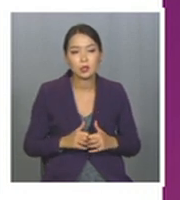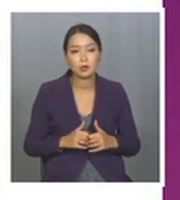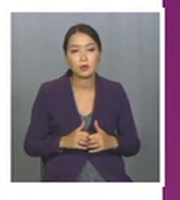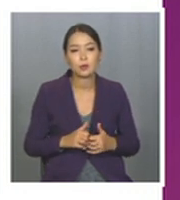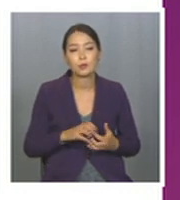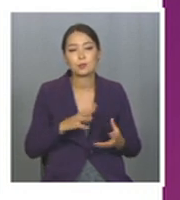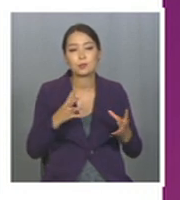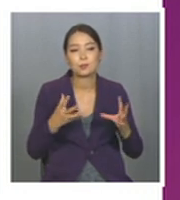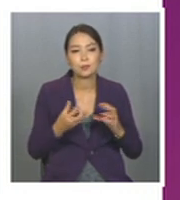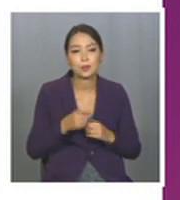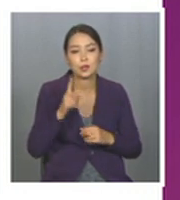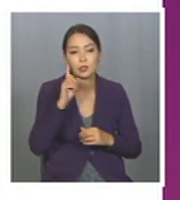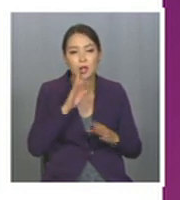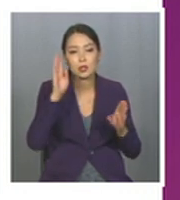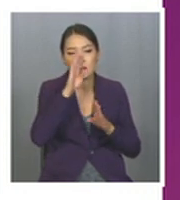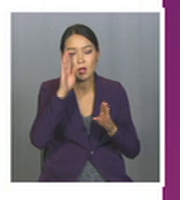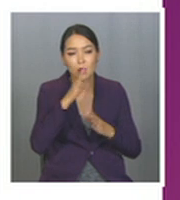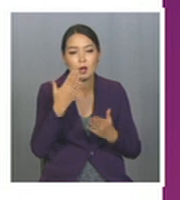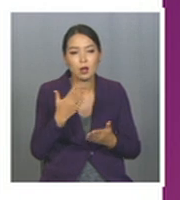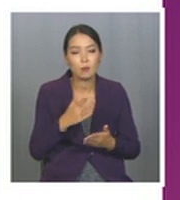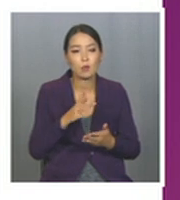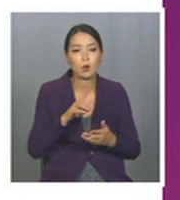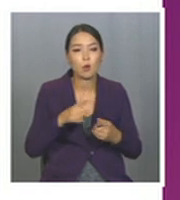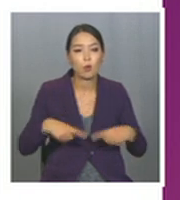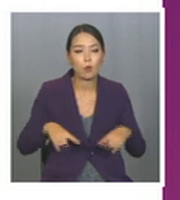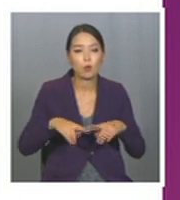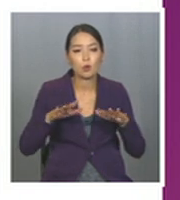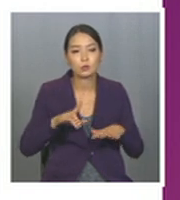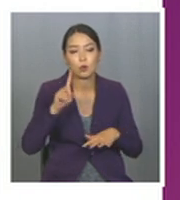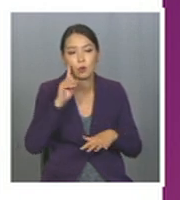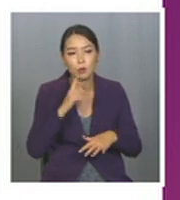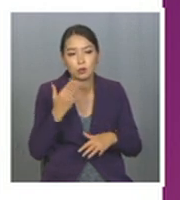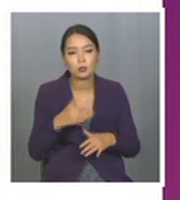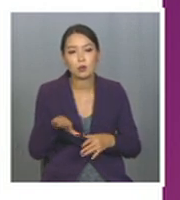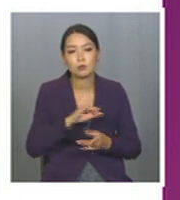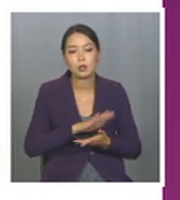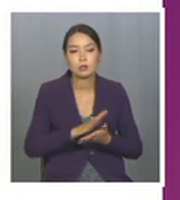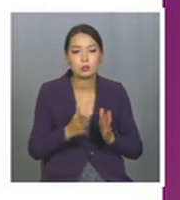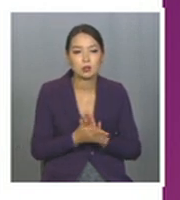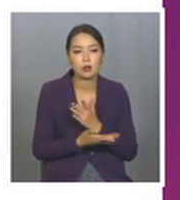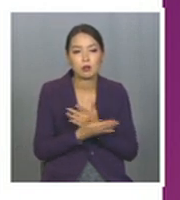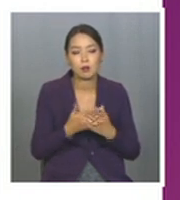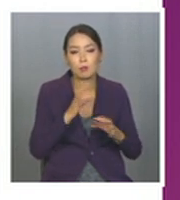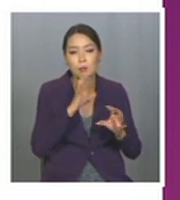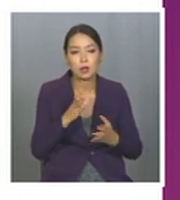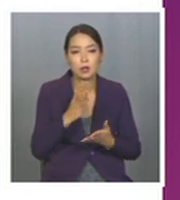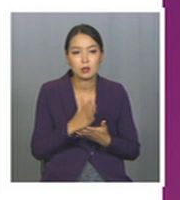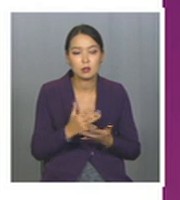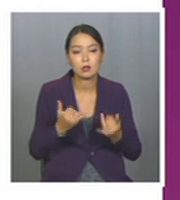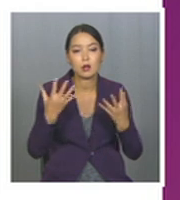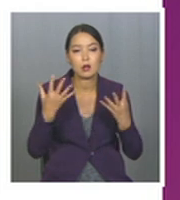қолайлығы, табиғи ортаның қолайлығы екінші кезекке түсіп, қалатын жағдайлары көп кездесуде. Мәселен, қазіргі